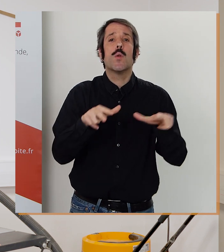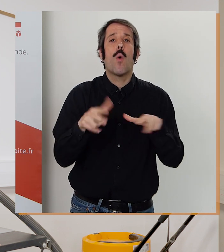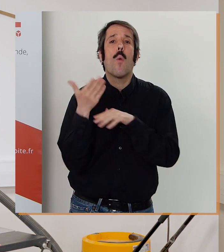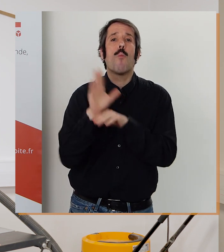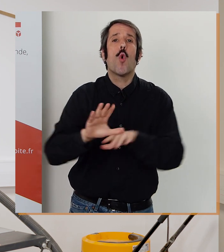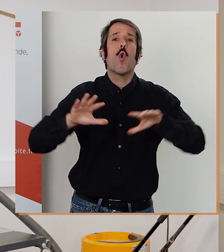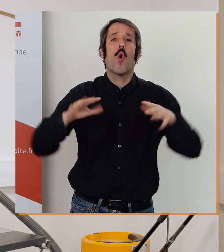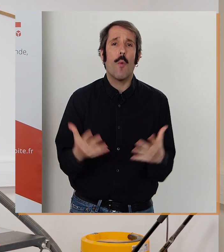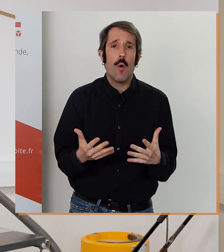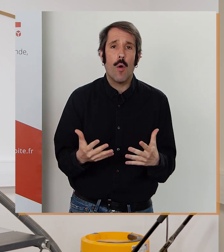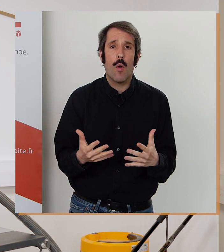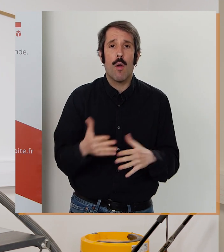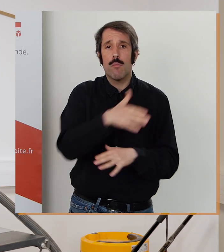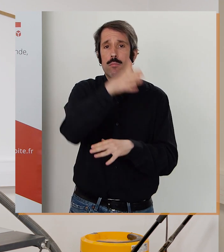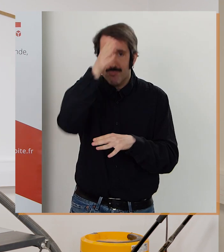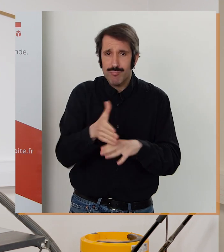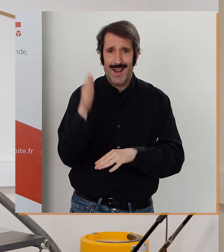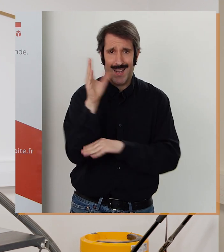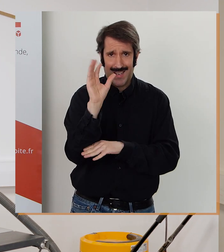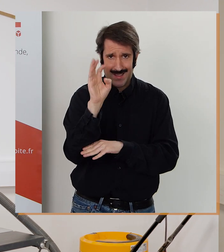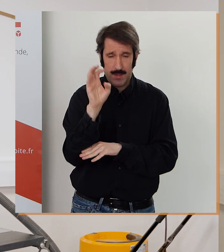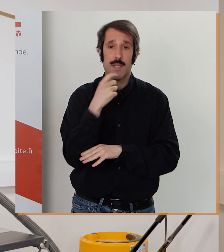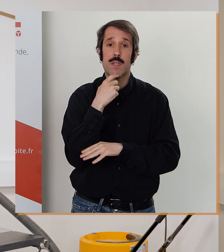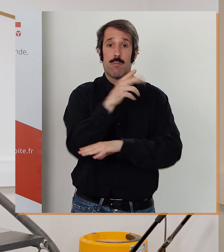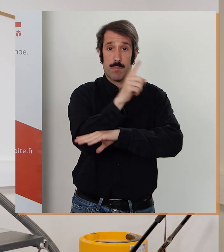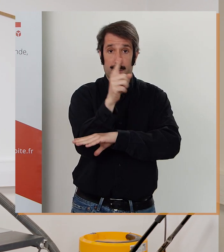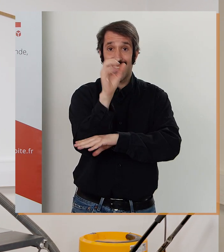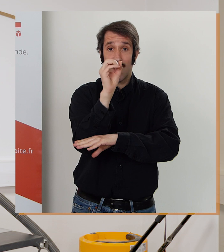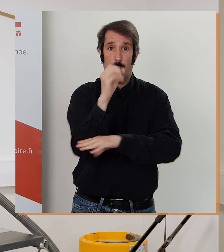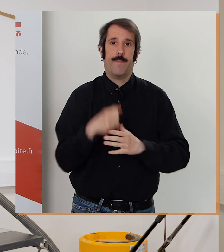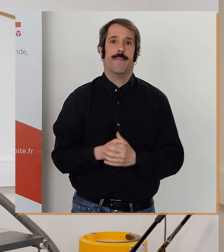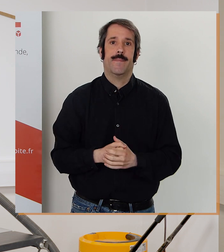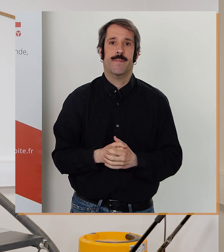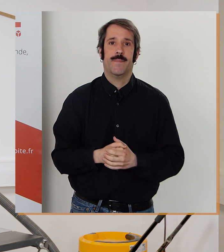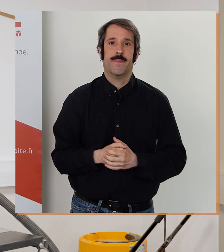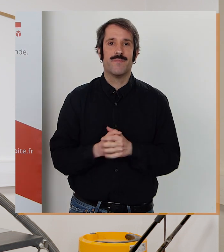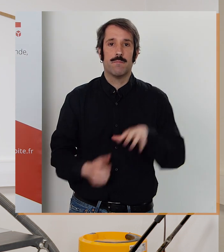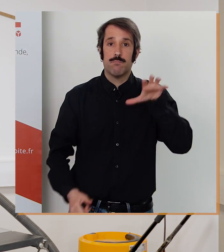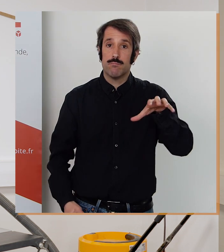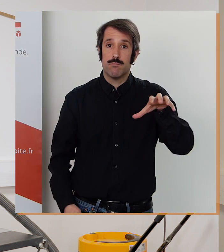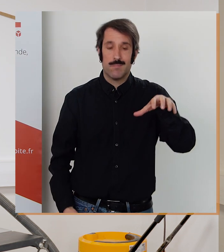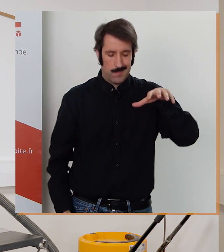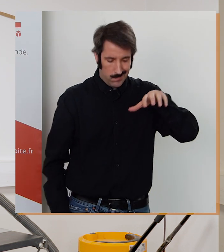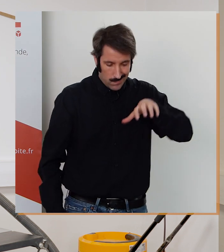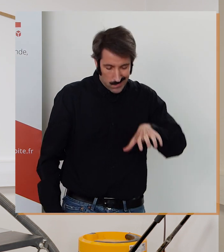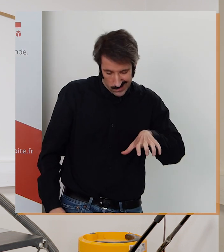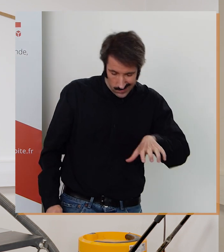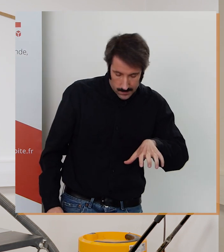vous présenter comment faire une coupe à 90. Donc j'ai pointé sur le 0, je